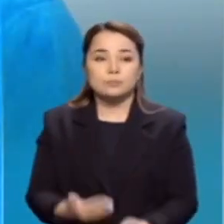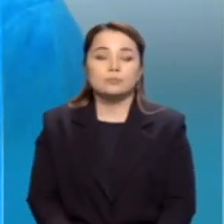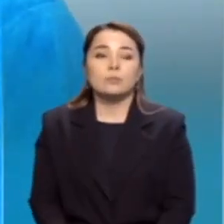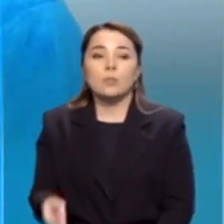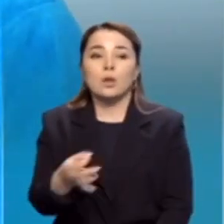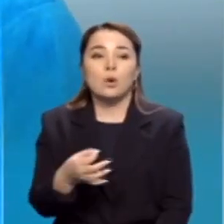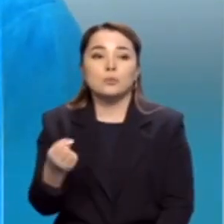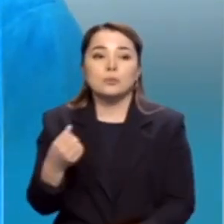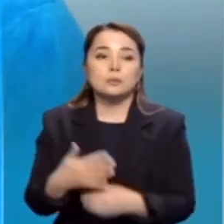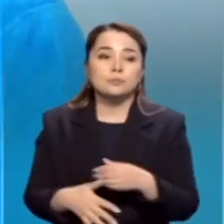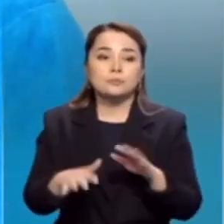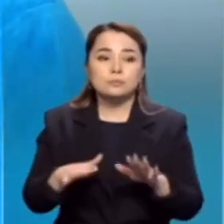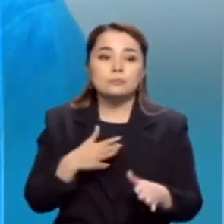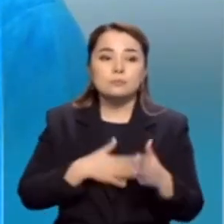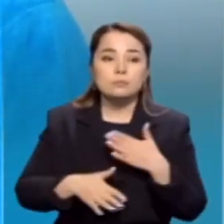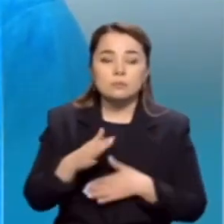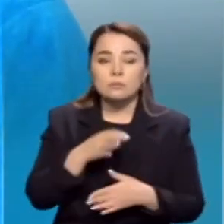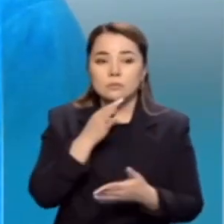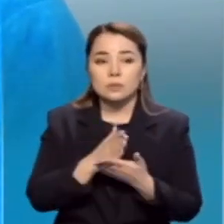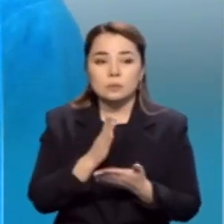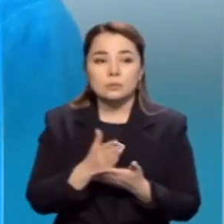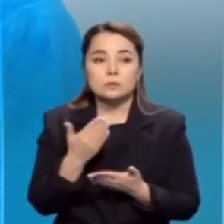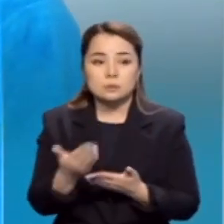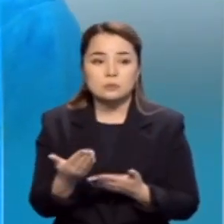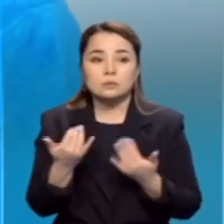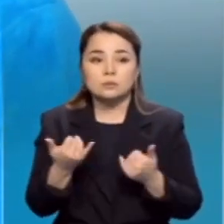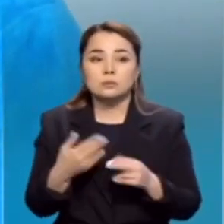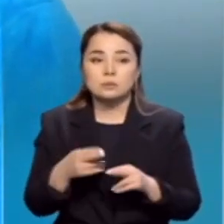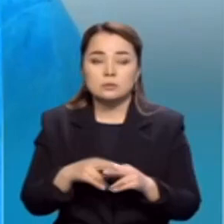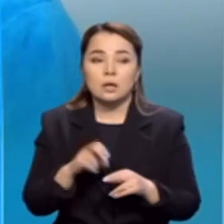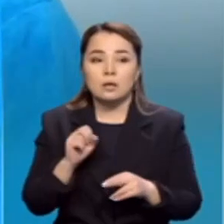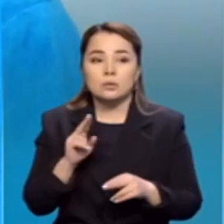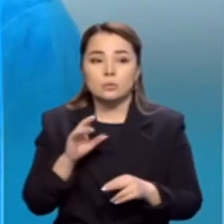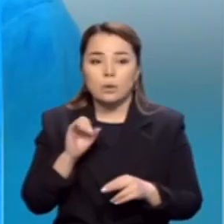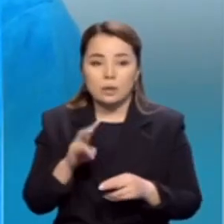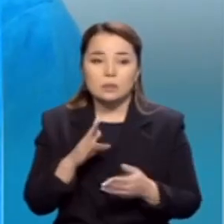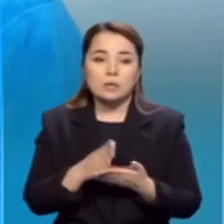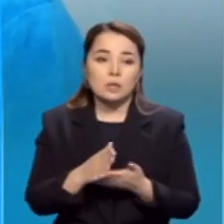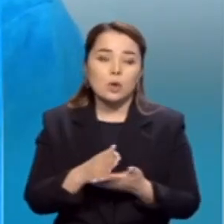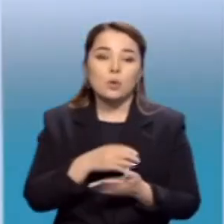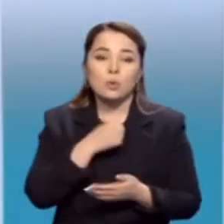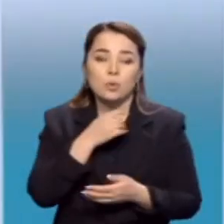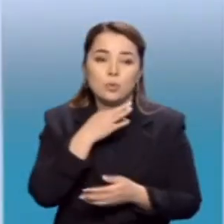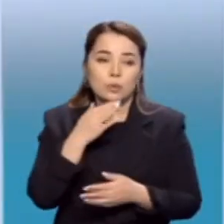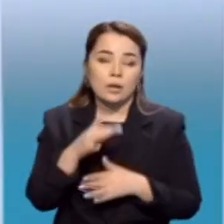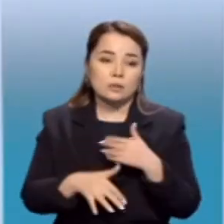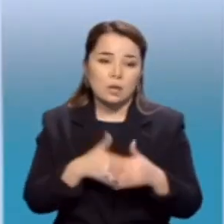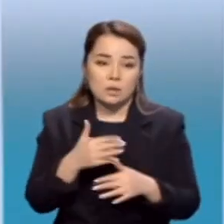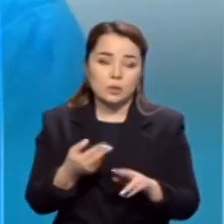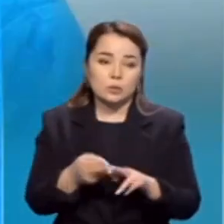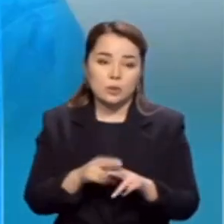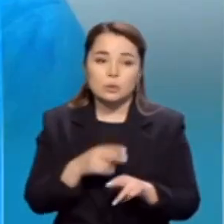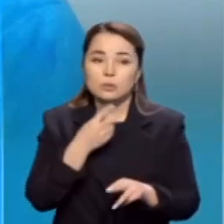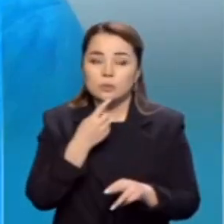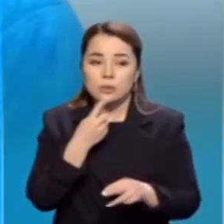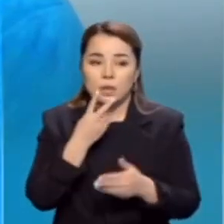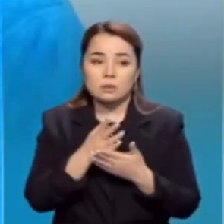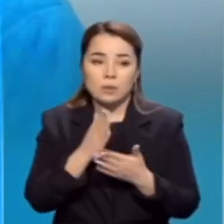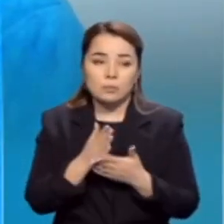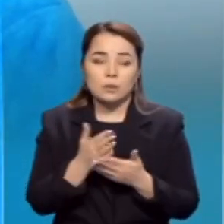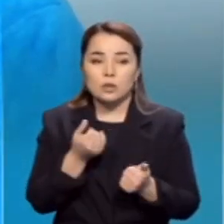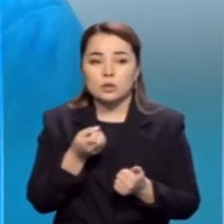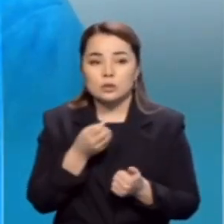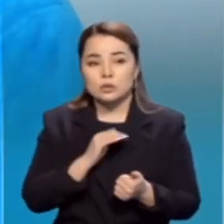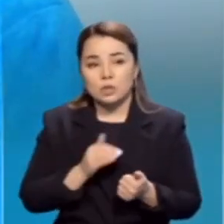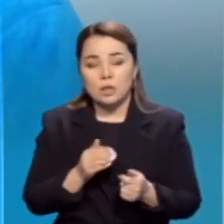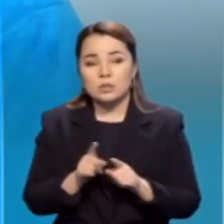Ауданның орталык болғанына қуанып жатырмыз. Ана Ақсуатқа үлкендер көп жетін кіре алмаймыз. Бұл жерге барғаннан кейін жатуы